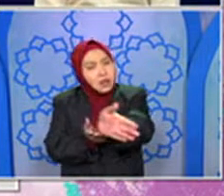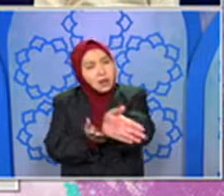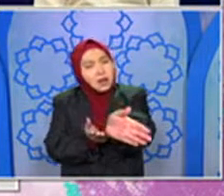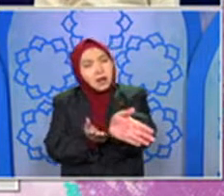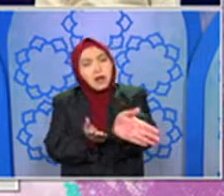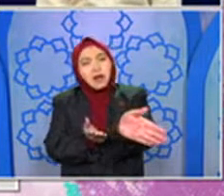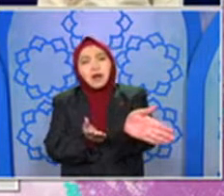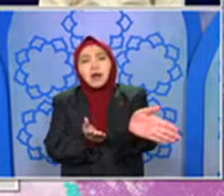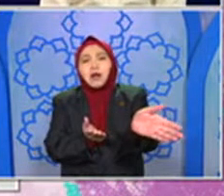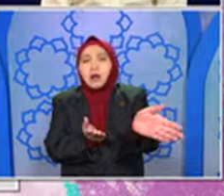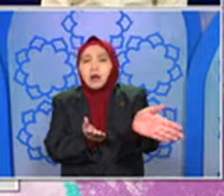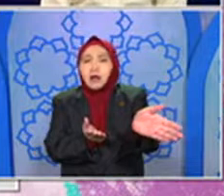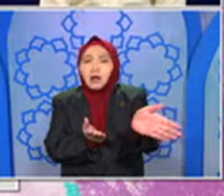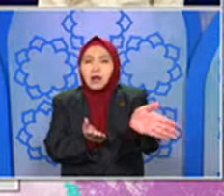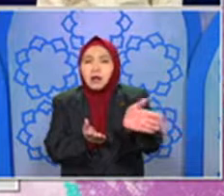الضالين